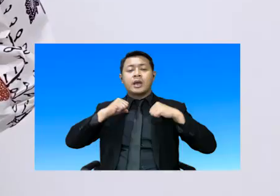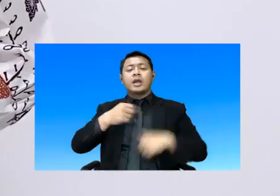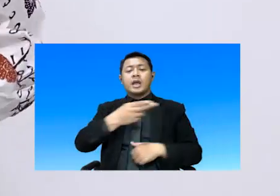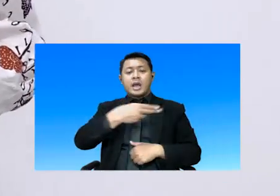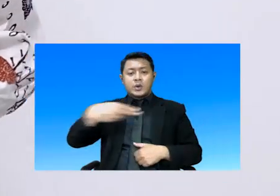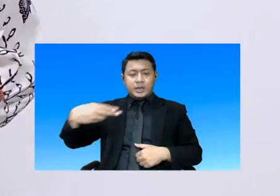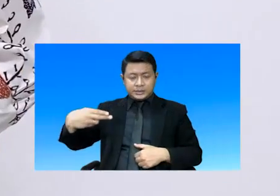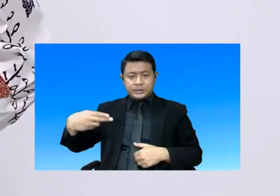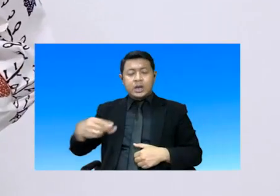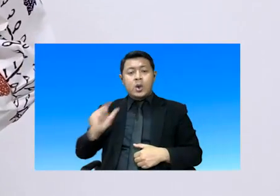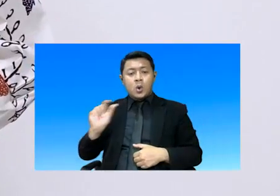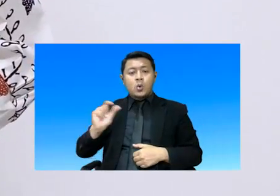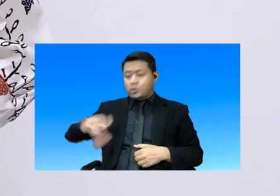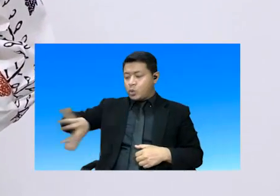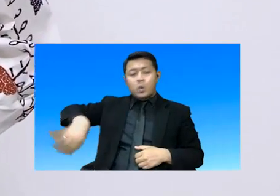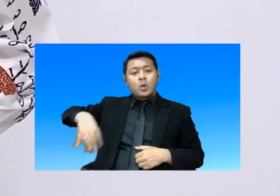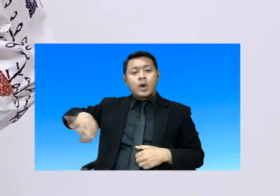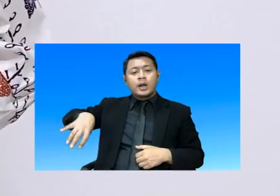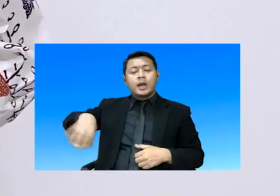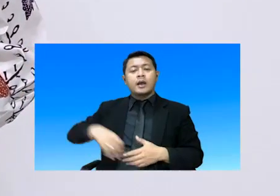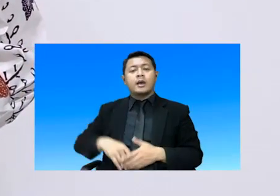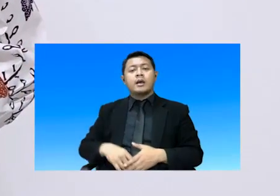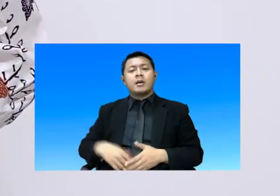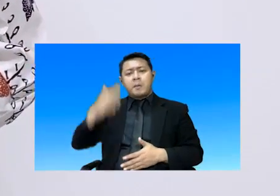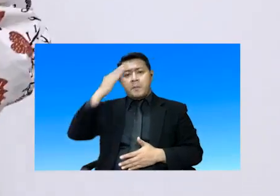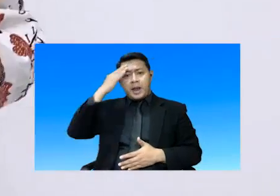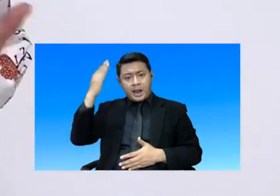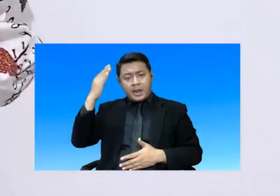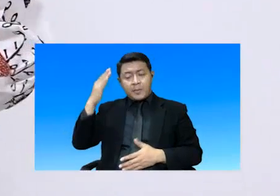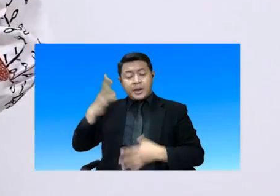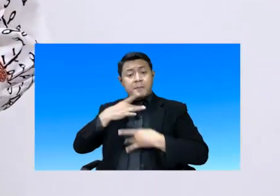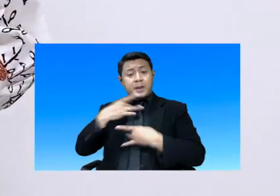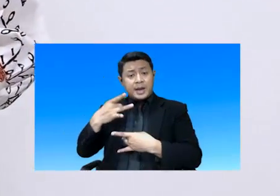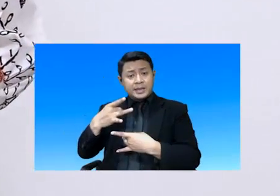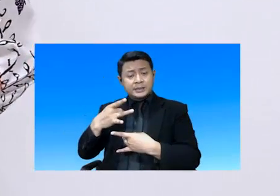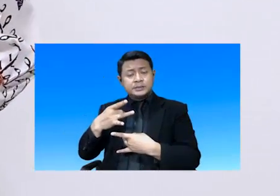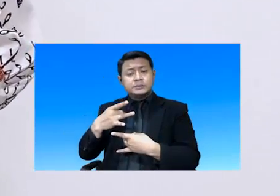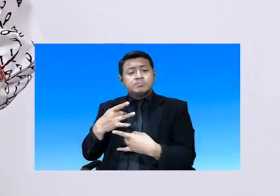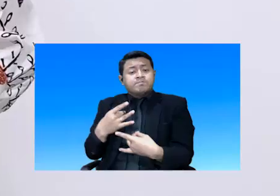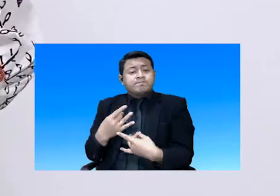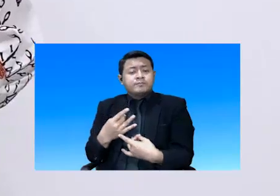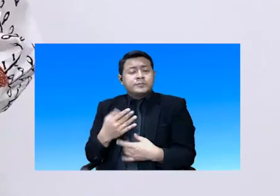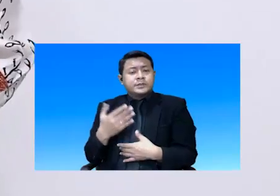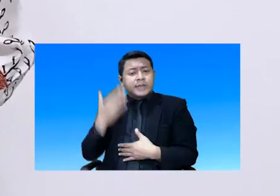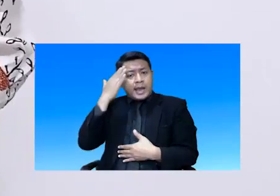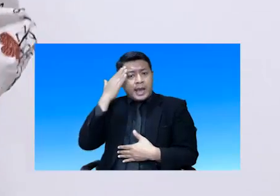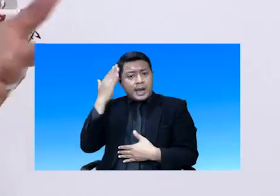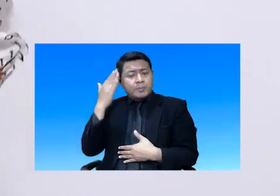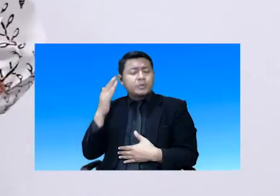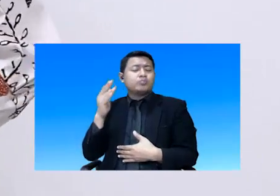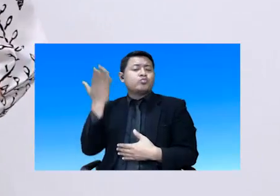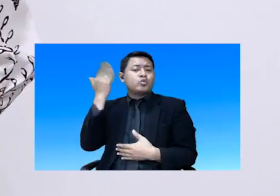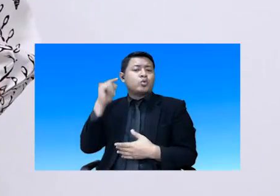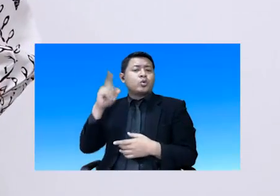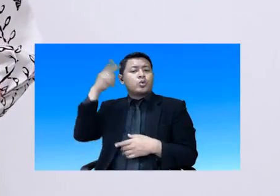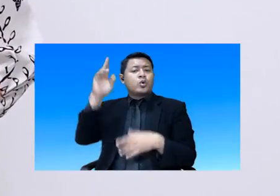Indonesia, untuk keluarga saya. Pengalaman apa yang menarik yang mungkin saya alami pada saat Tuhan Yesus